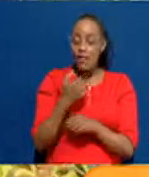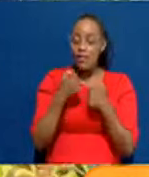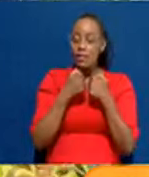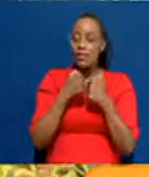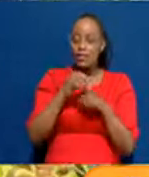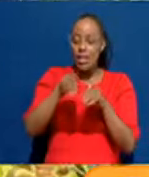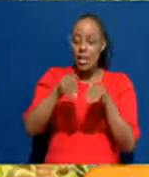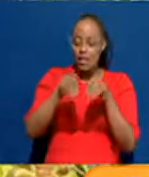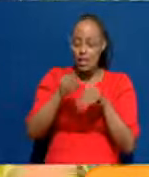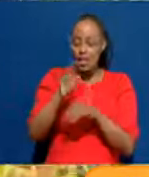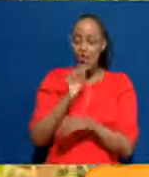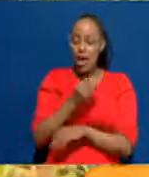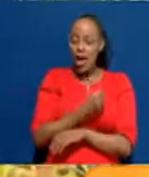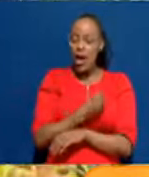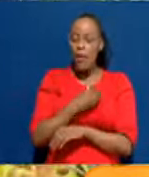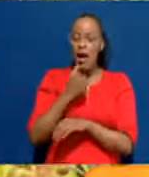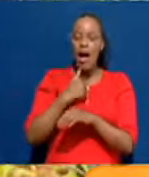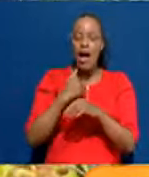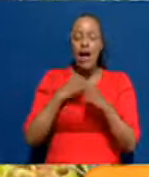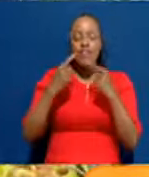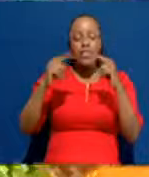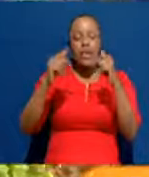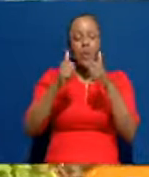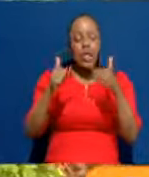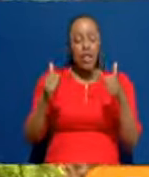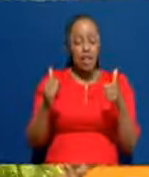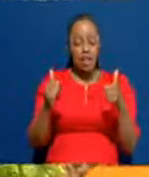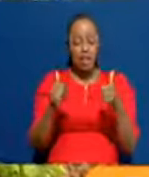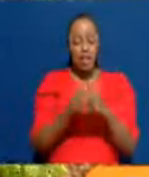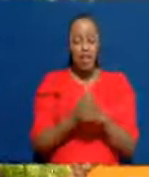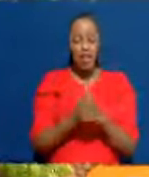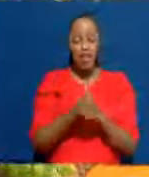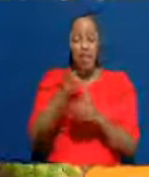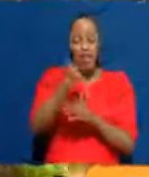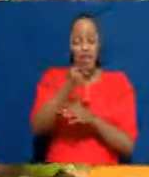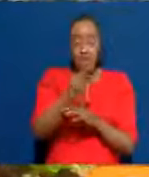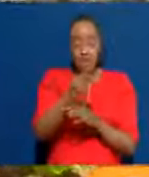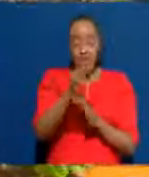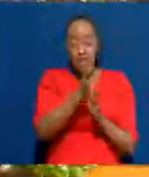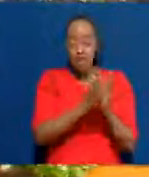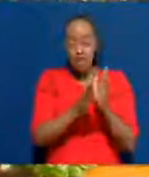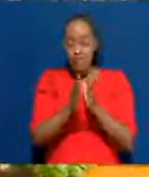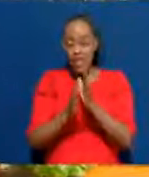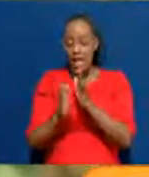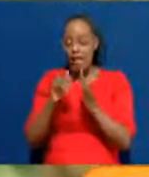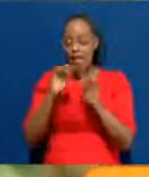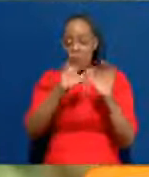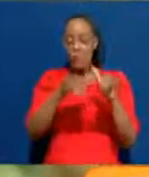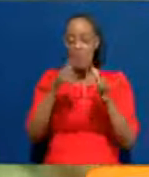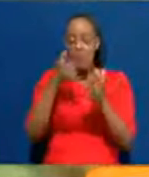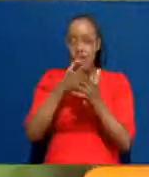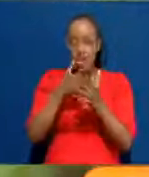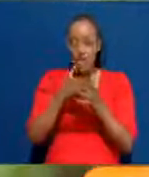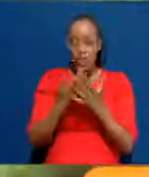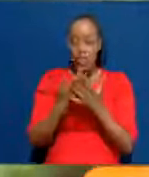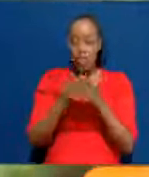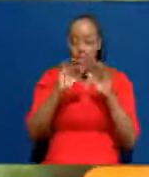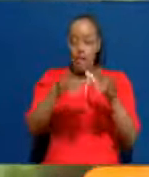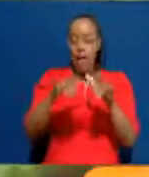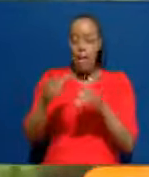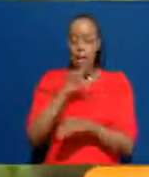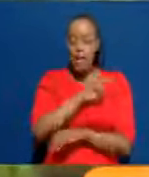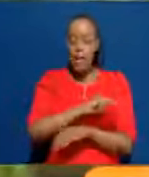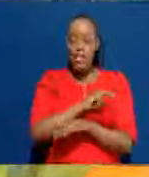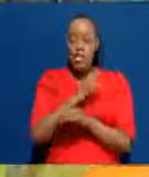yetu, imenawiri kabisa. Mfumo huu wa kilimo unahusisha matumizi ya kilimo hai,